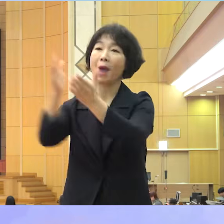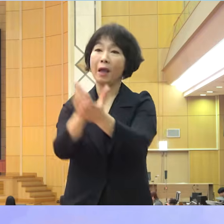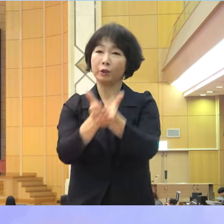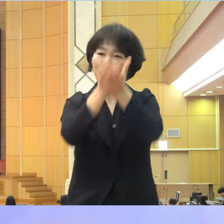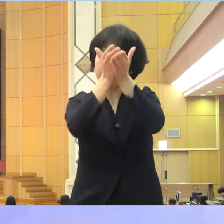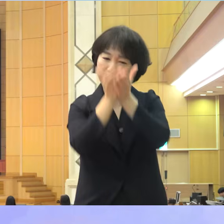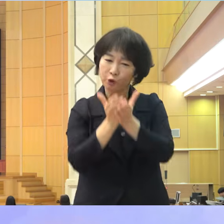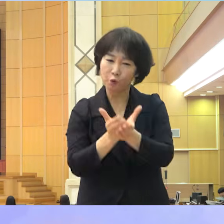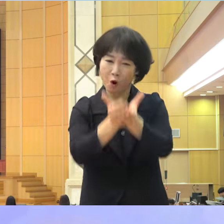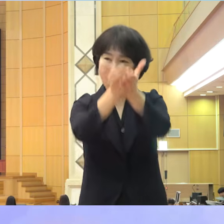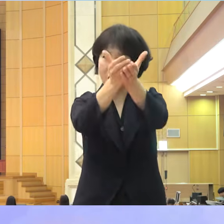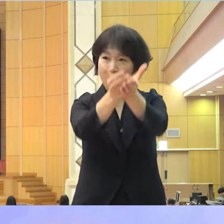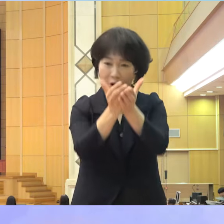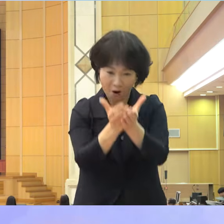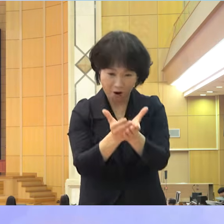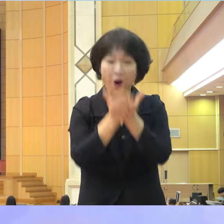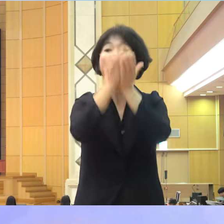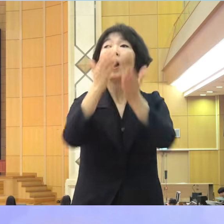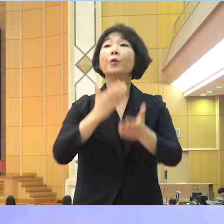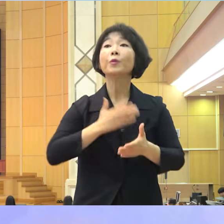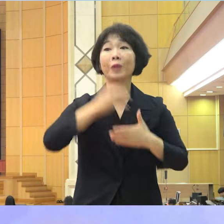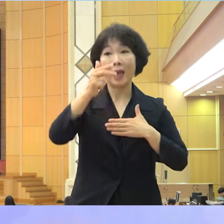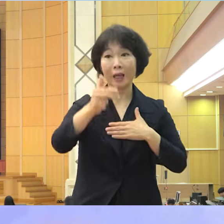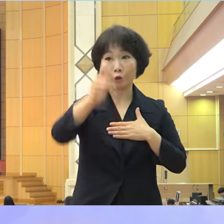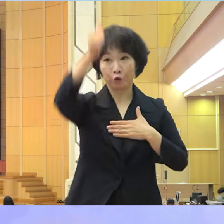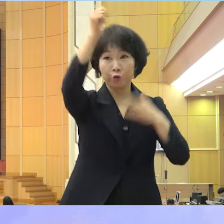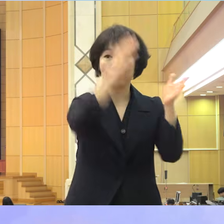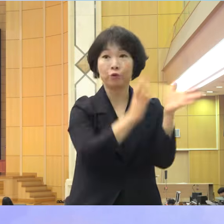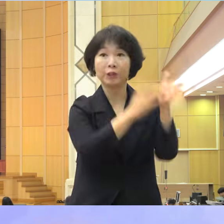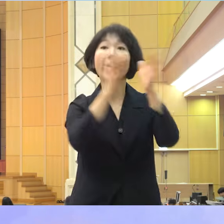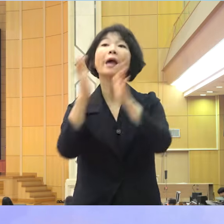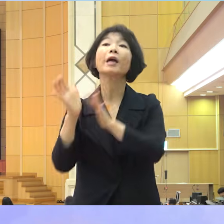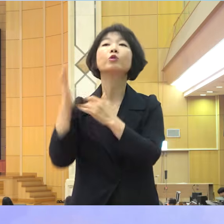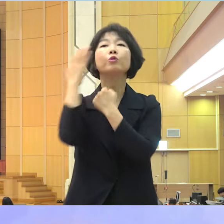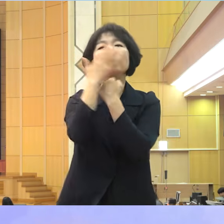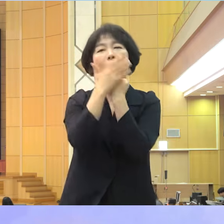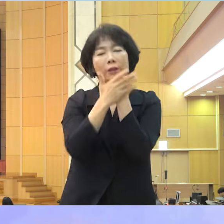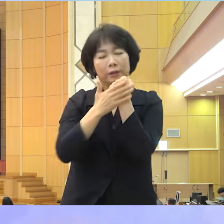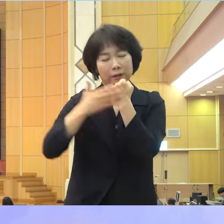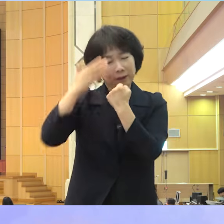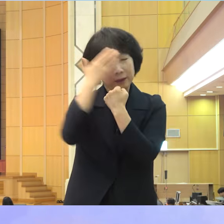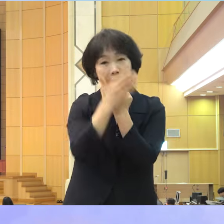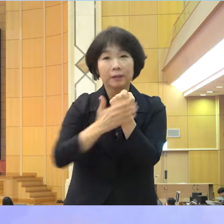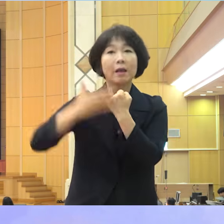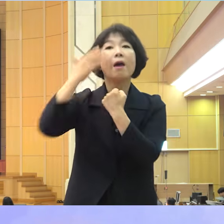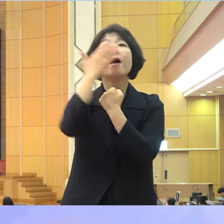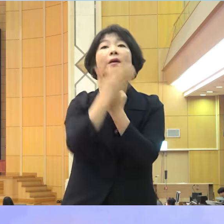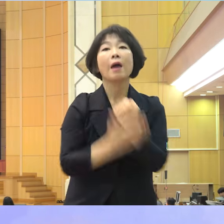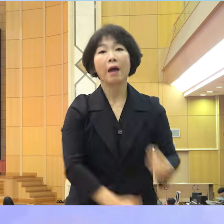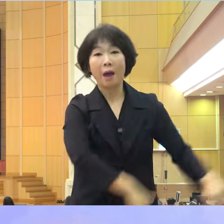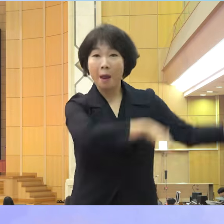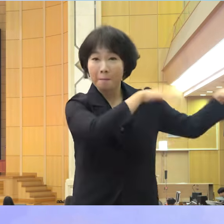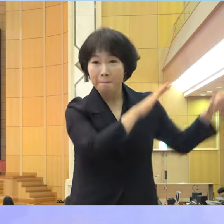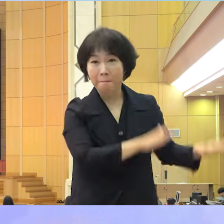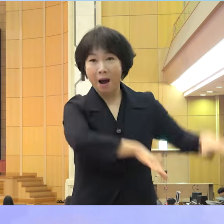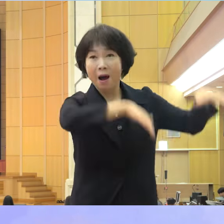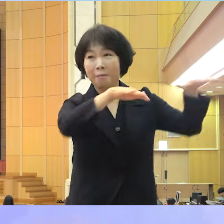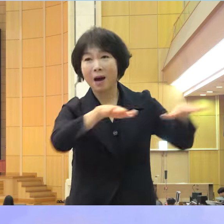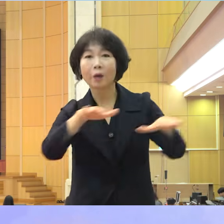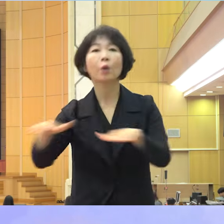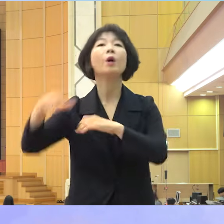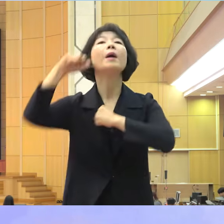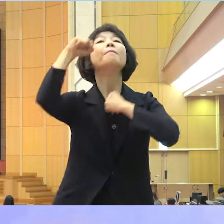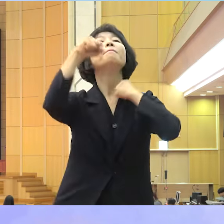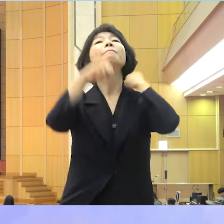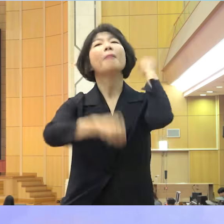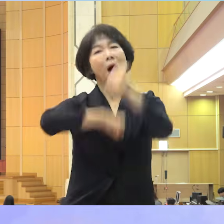창파에 배 띄워 내 주 예수 은혜의 바다로